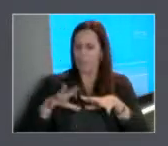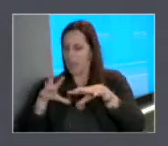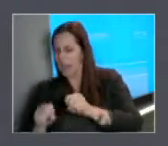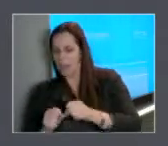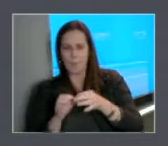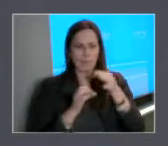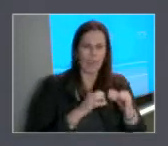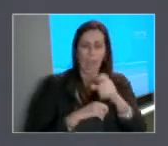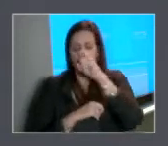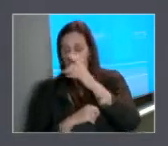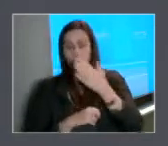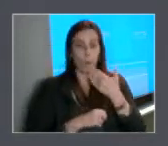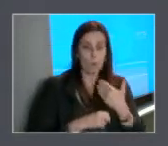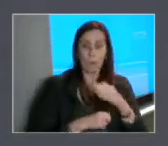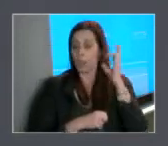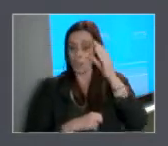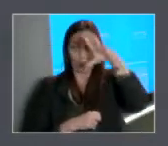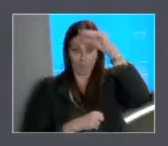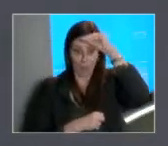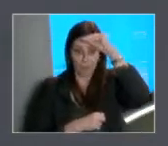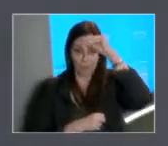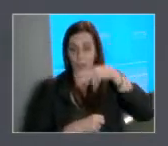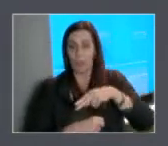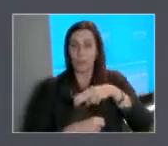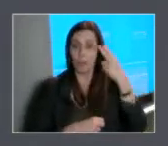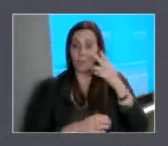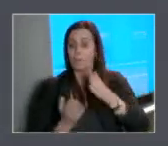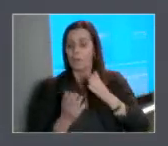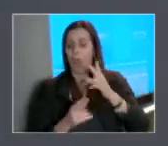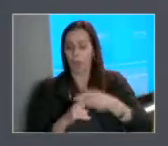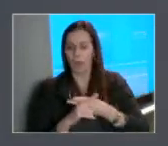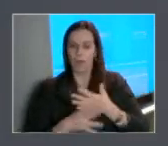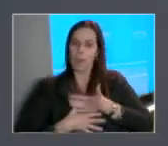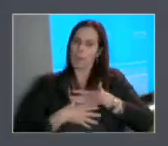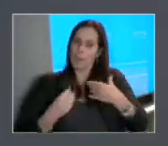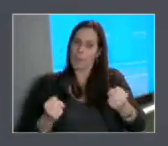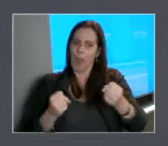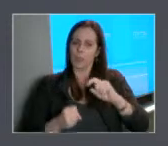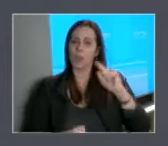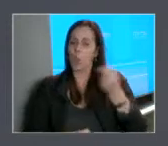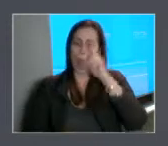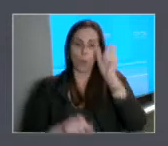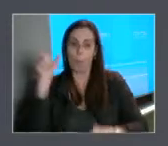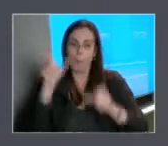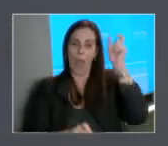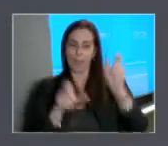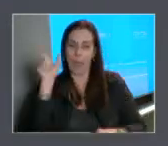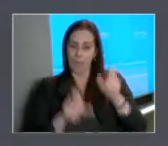מתנחלים פריפריה, ערבים יהודים, נשים גברים, להדבק לעומת סטרייטים. נמאס, כולנו בני